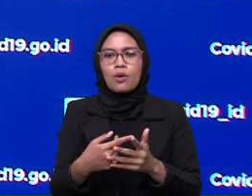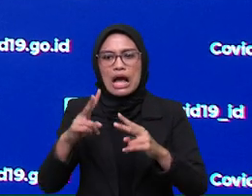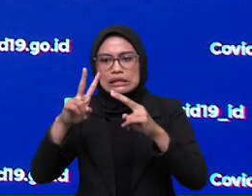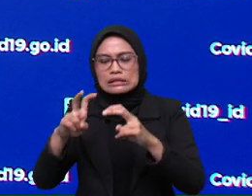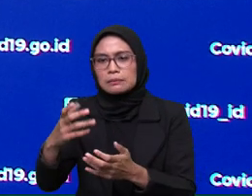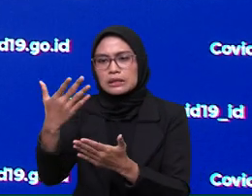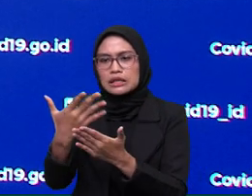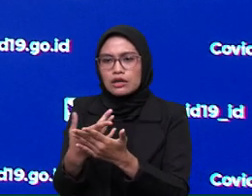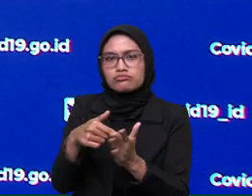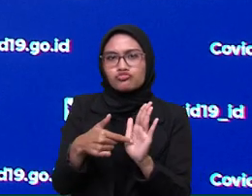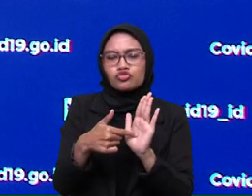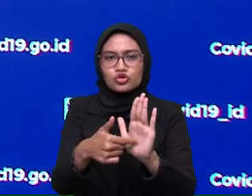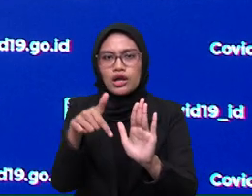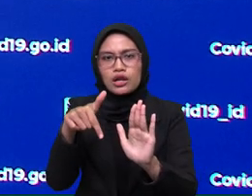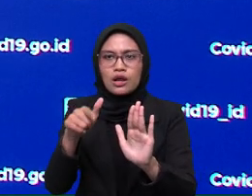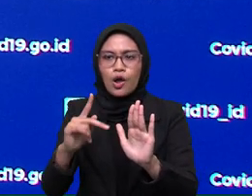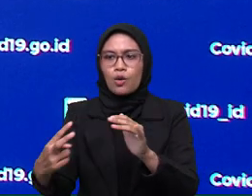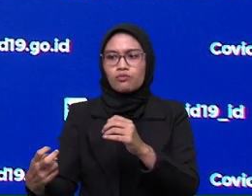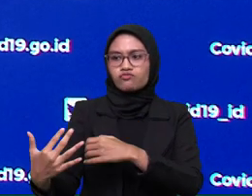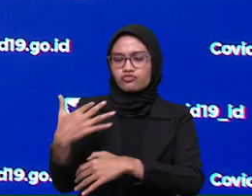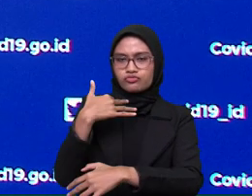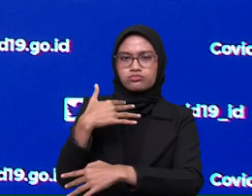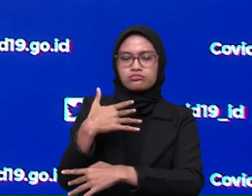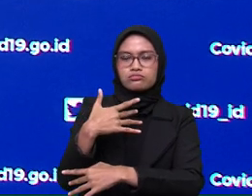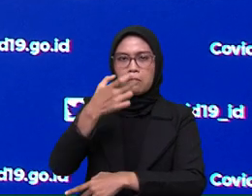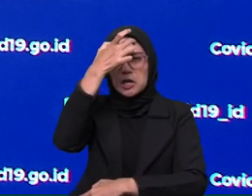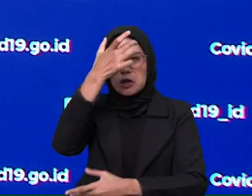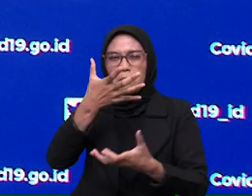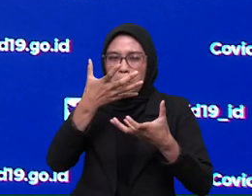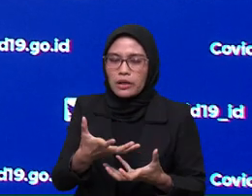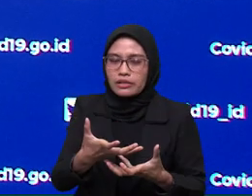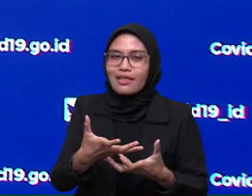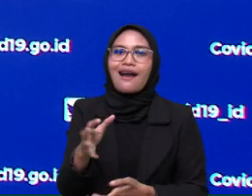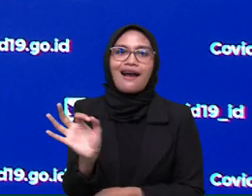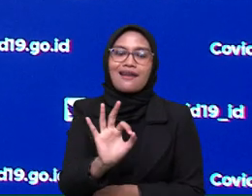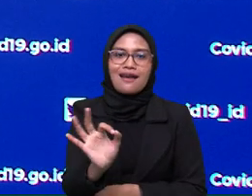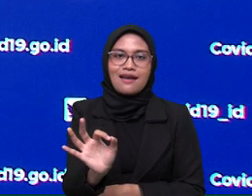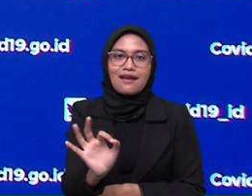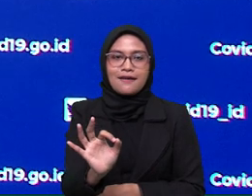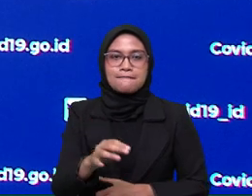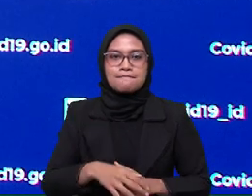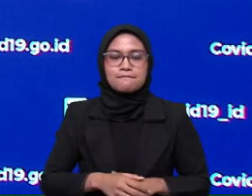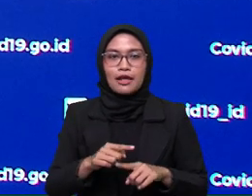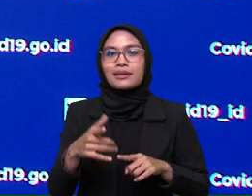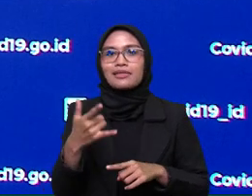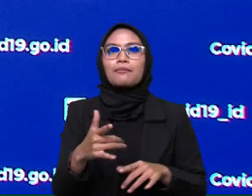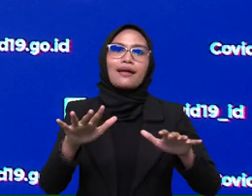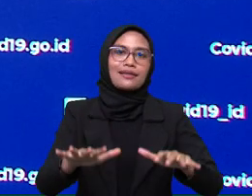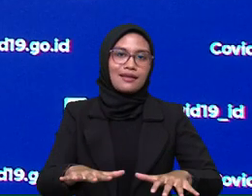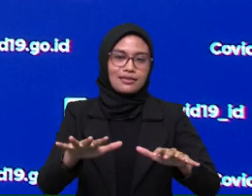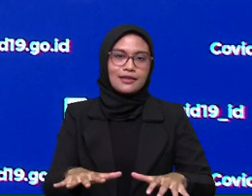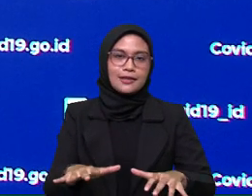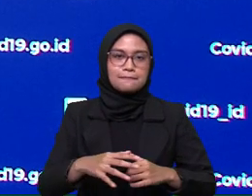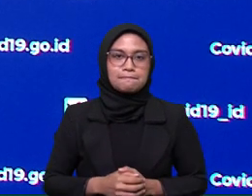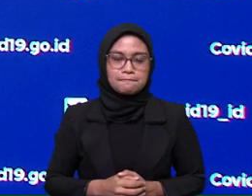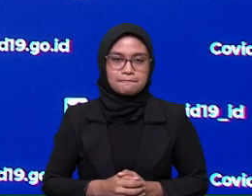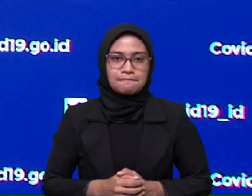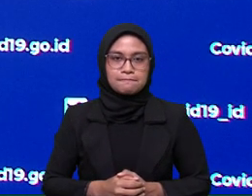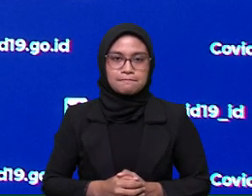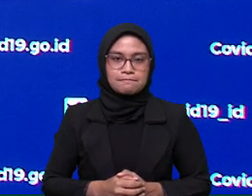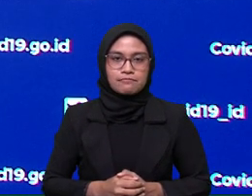parah dan menurut Neurobion Center for disease prevention and control peluang penularan varian ini